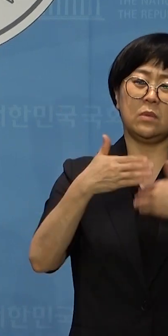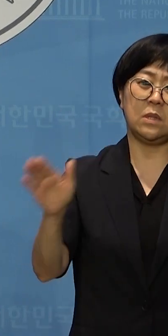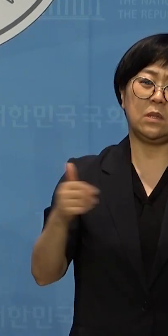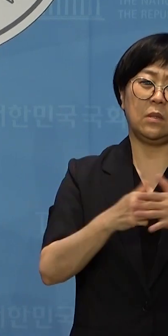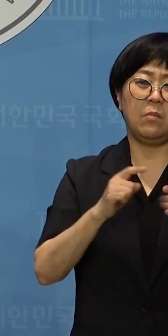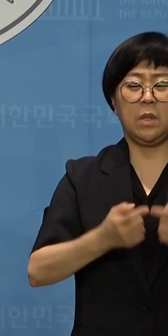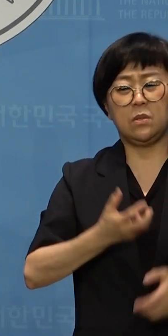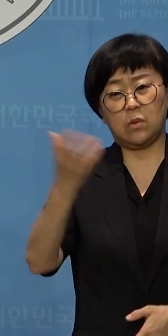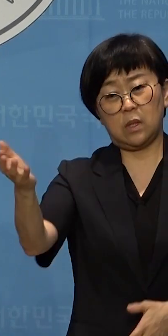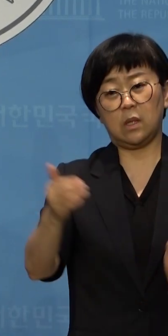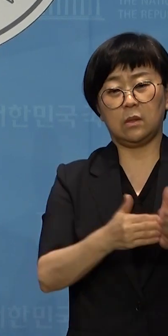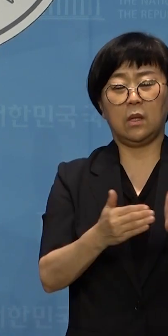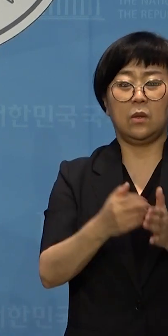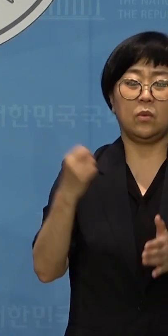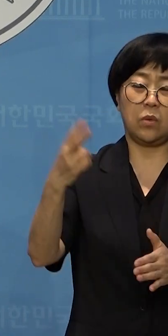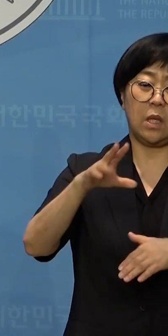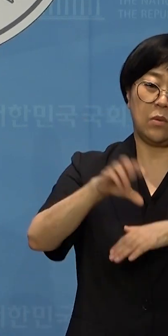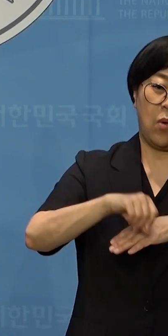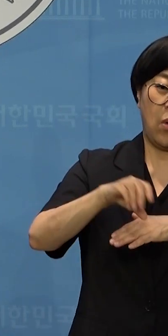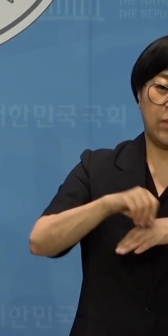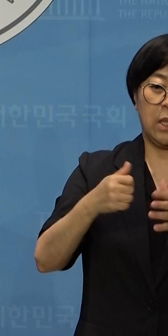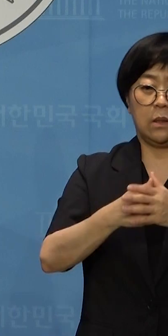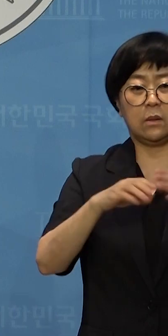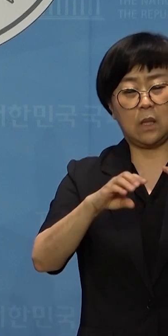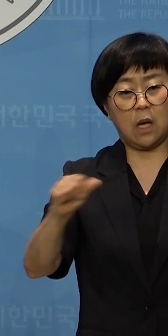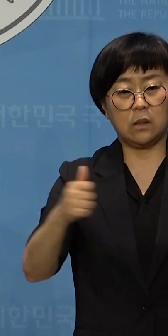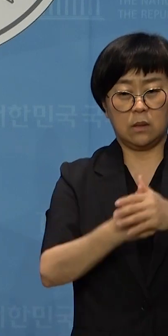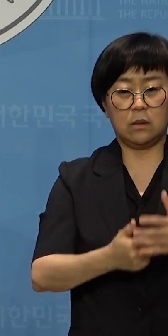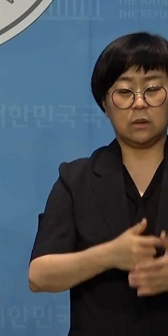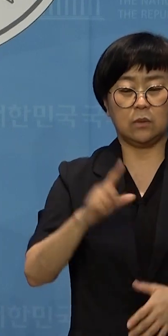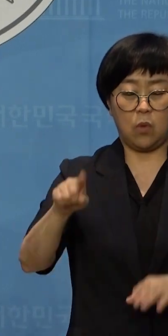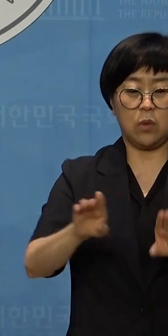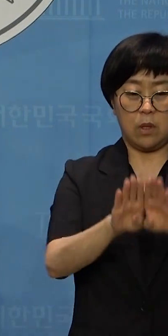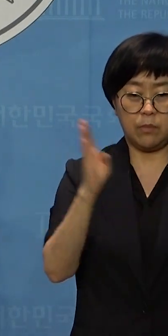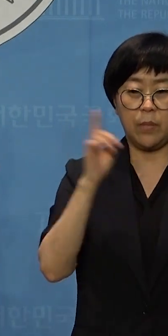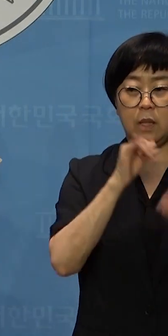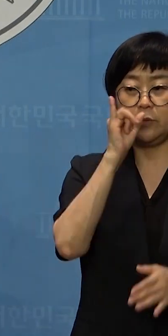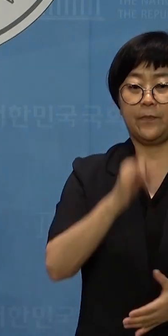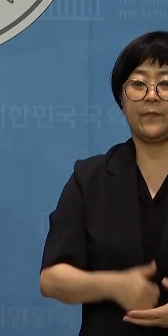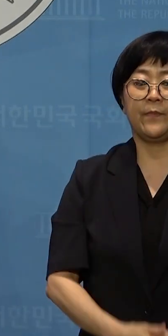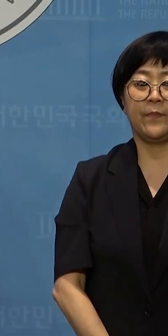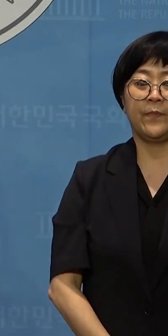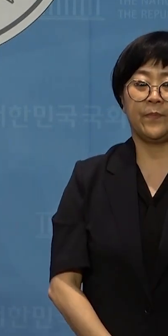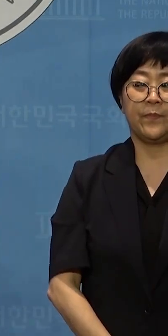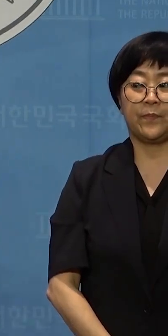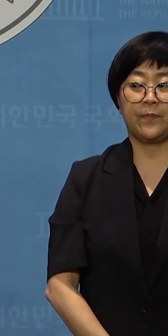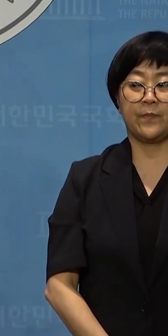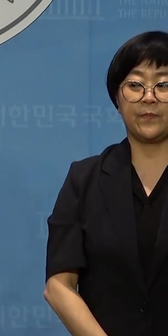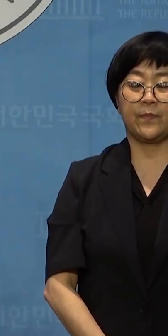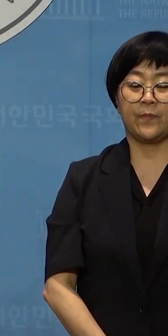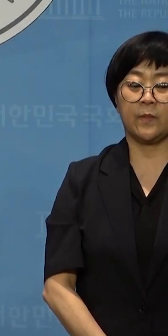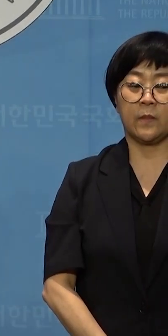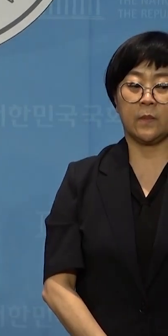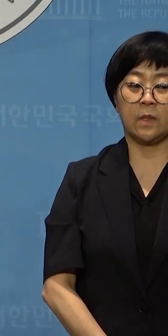졸속 이전하더니 또다시 오염된 부지 정화를 졸속으로 진행하고 있습니다.